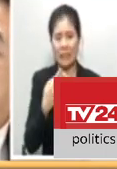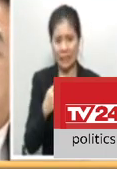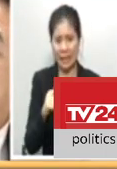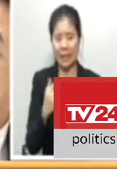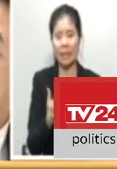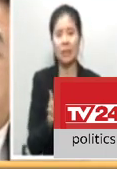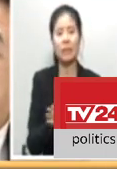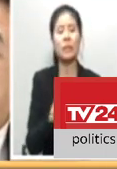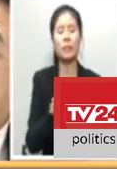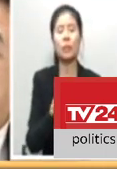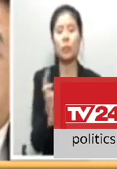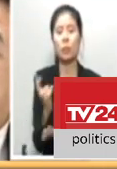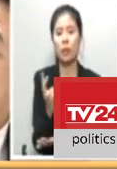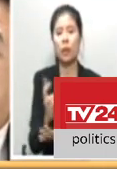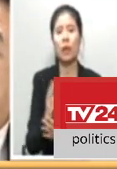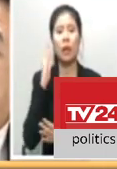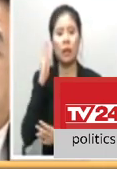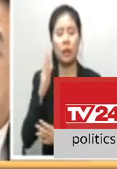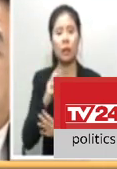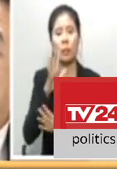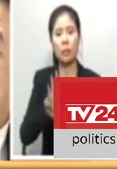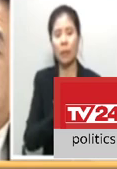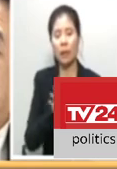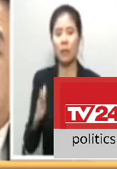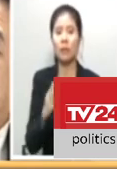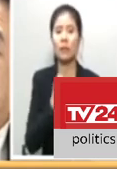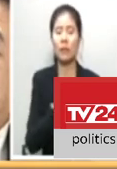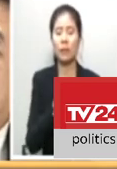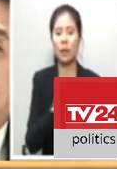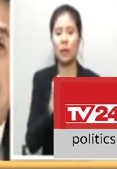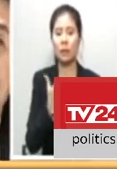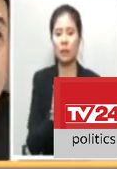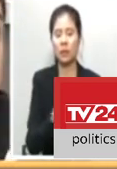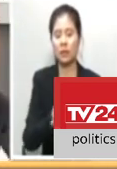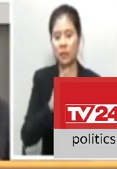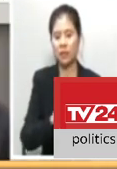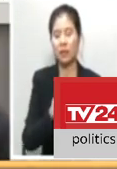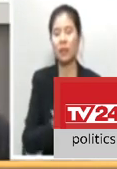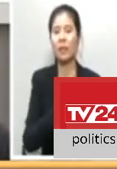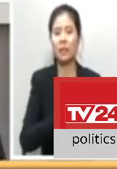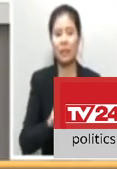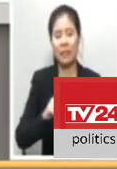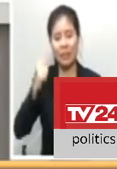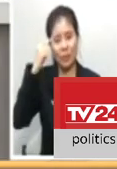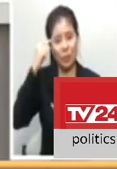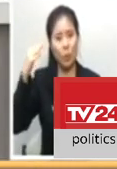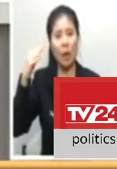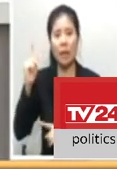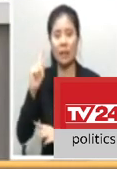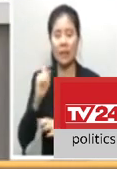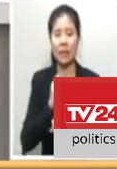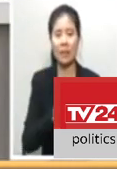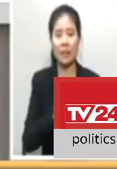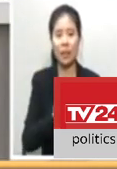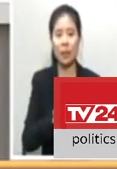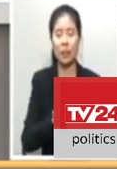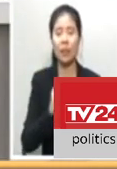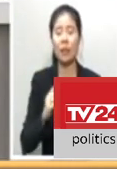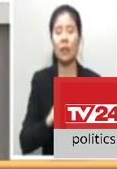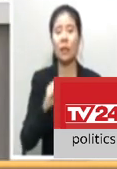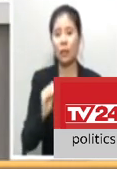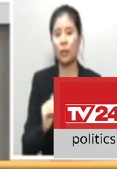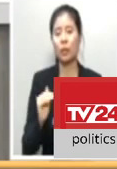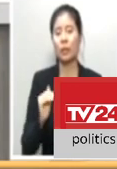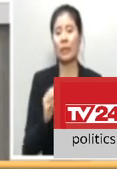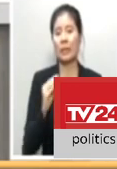ในอนาคตข้างหน้าเนี่ยแทบจะไม่มีแผนงานหรือมีงบอะไรที่คาดหวังให้กับเขาเลยในการที่จะทำให้เขาเนี่ยได้เติบโตมาด้วย